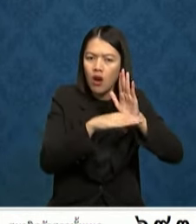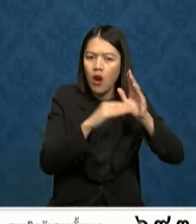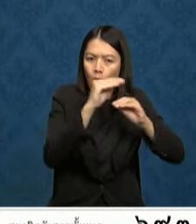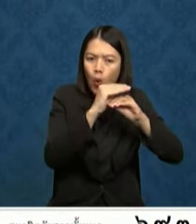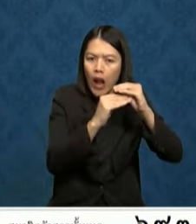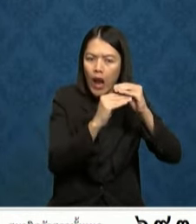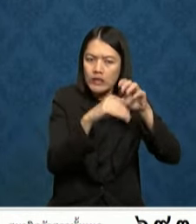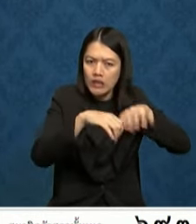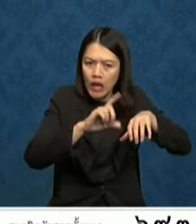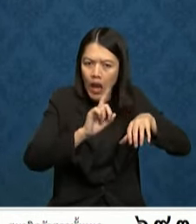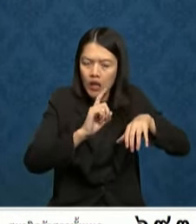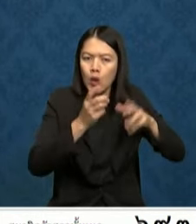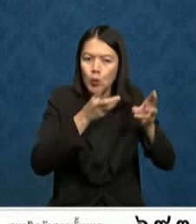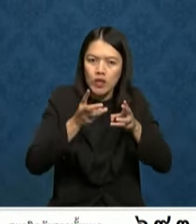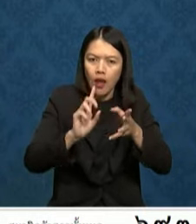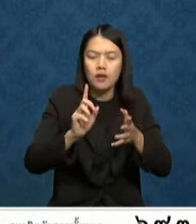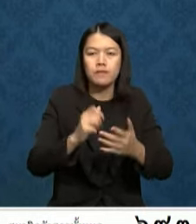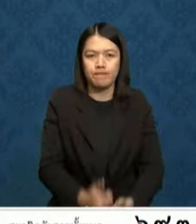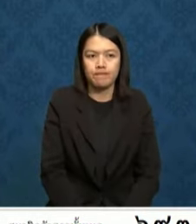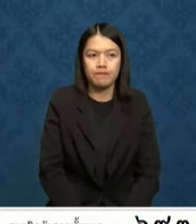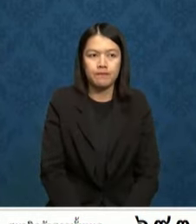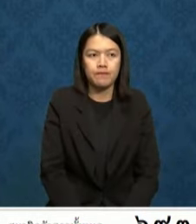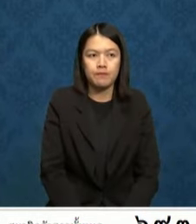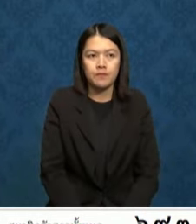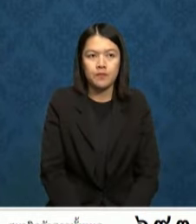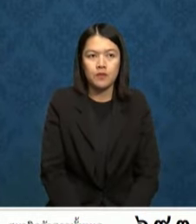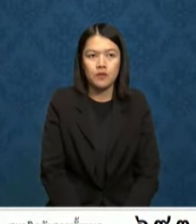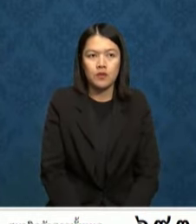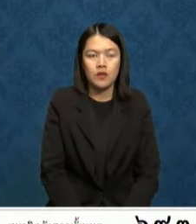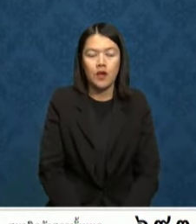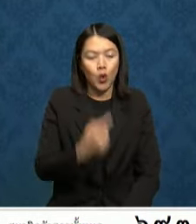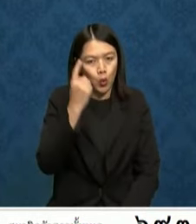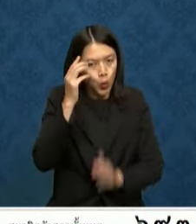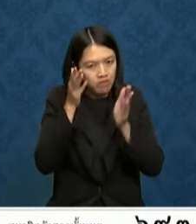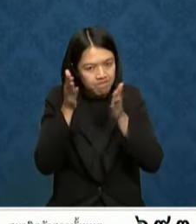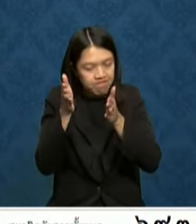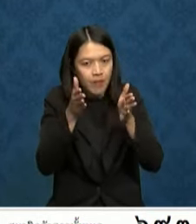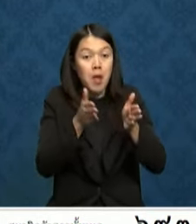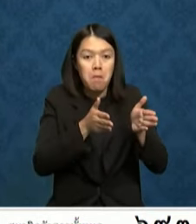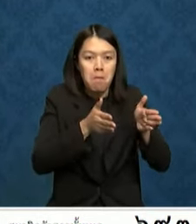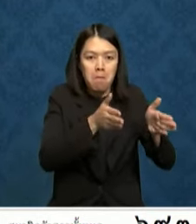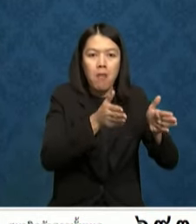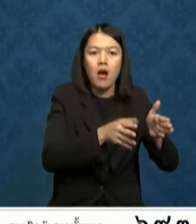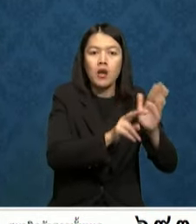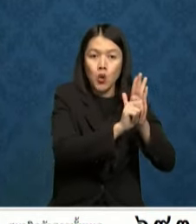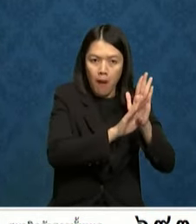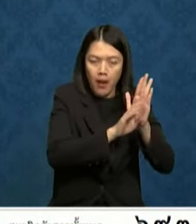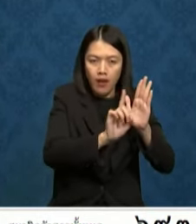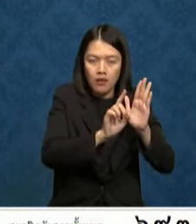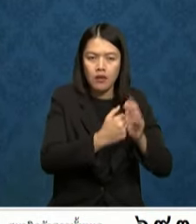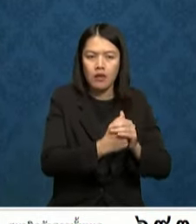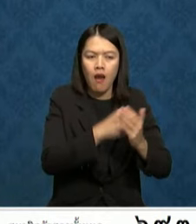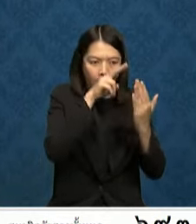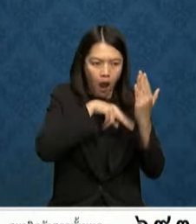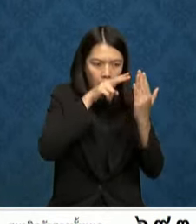เข้าไปเนี่ยเราจะต้องมีทิศทางก่อนเราจะต้องมีทิศทางก่อนกำหนดเป็นนโยบายก่อนนโยบายนั้นอ่าน